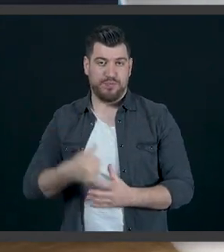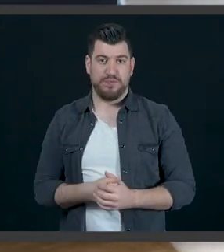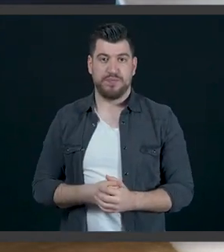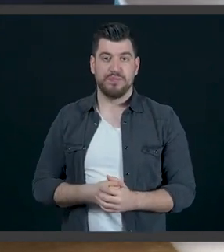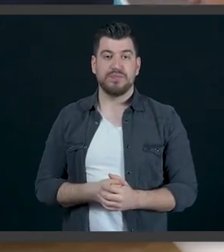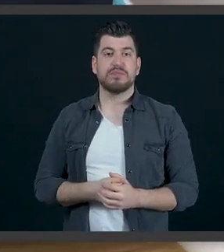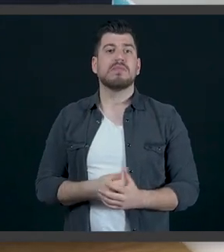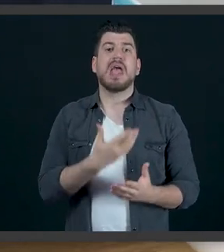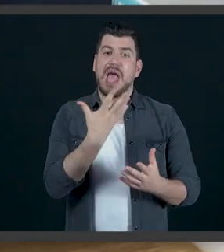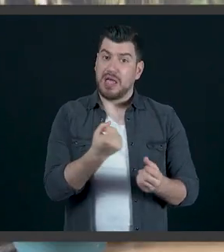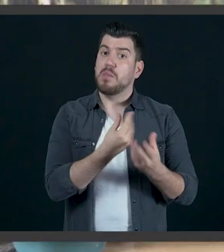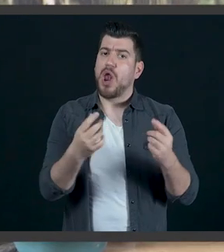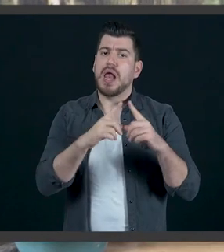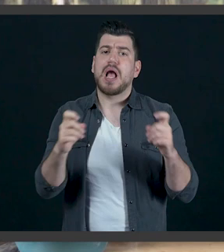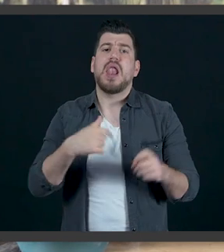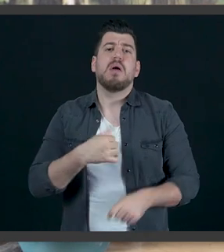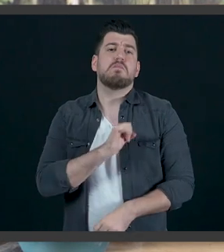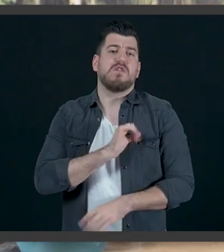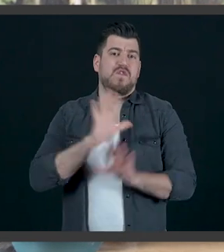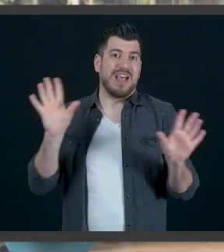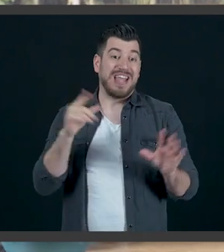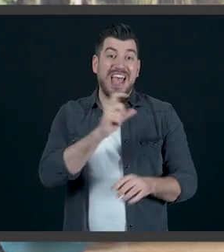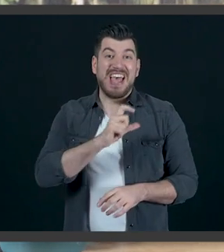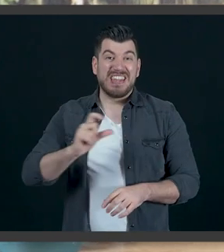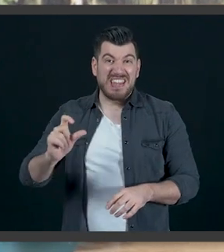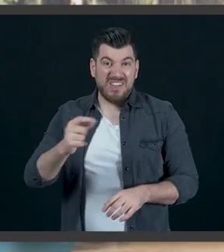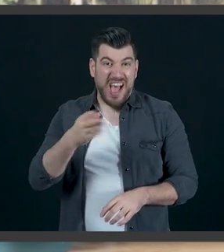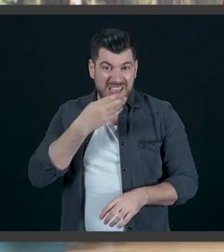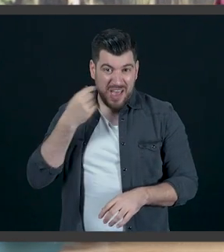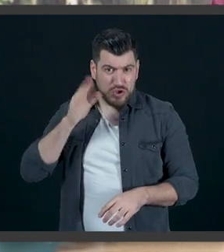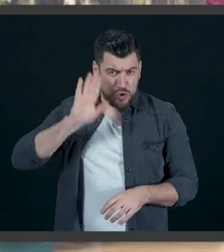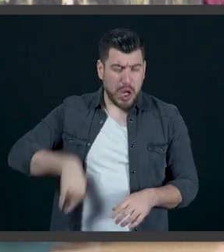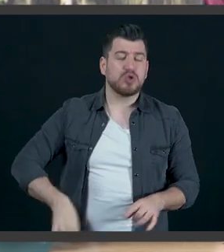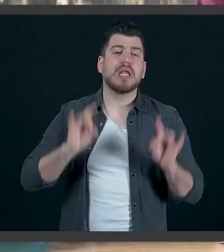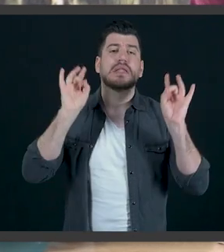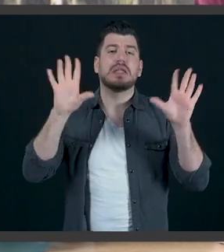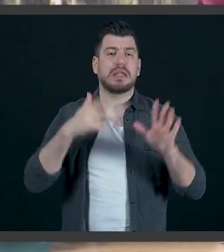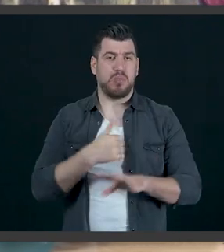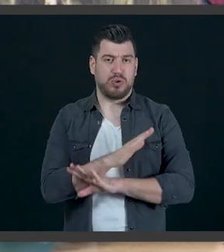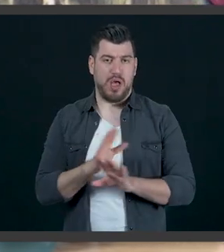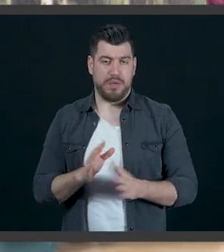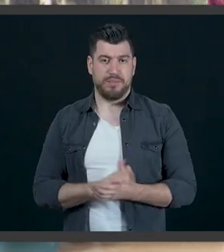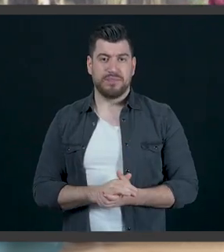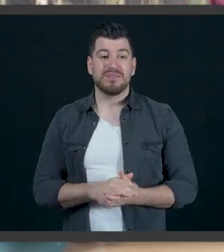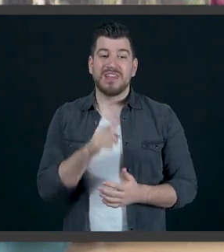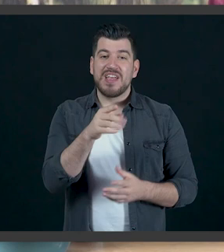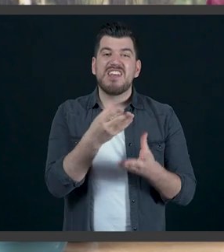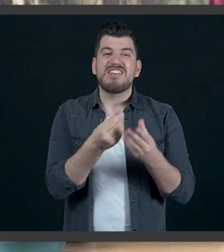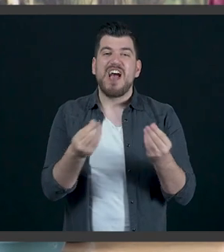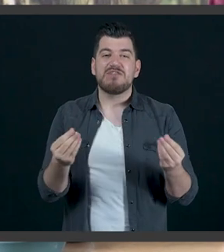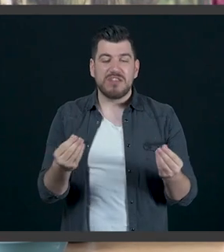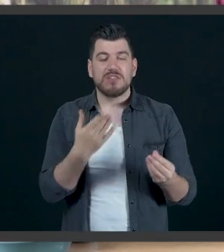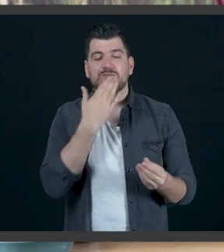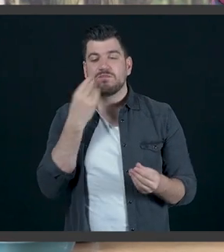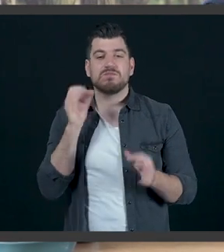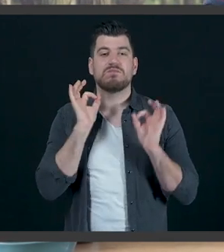φοβάστε, δεν θα φαίνεται καθόλου γεύση από τα αυγά στο τέλος. Είναι αυτό που πραγματικά το κάνει να έχει την τέλεια υφή που χρειαζόμαστε